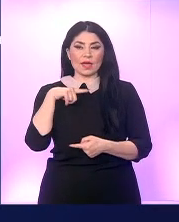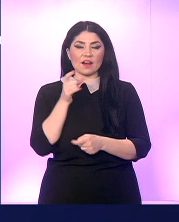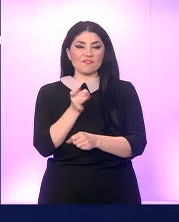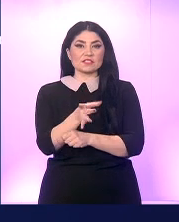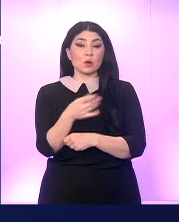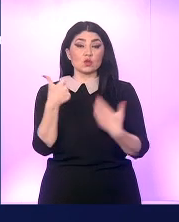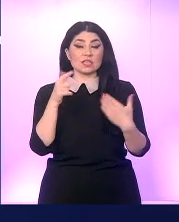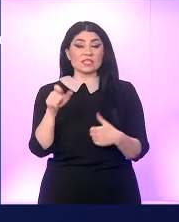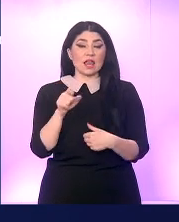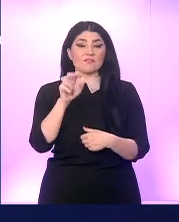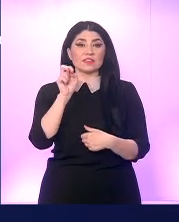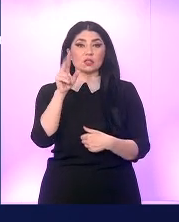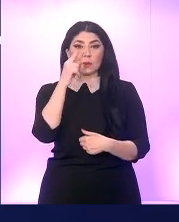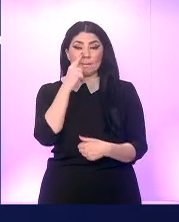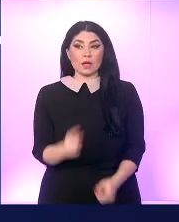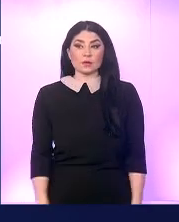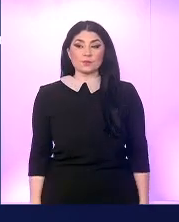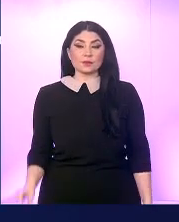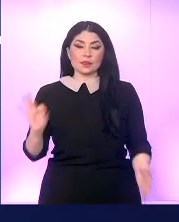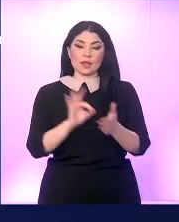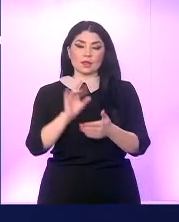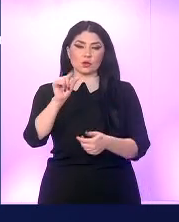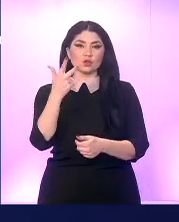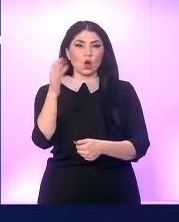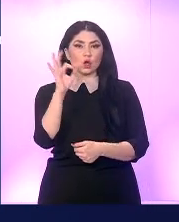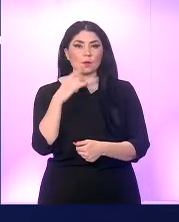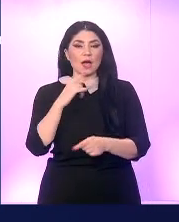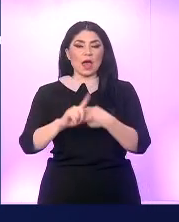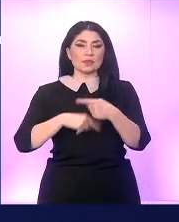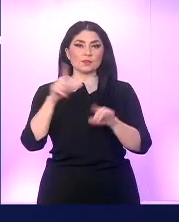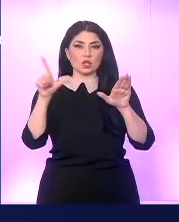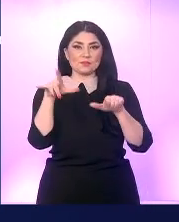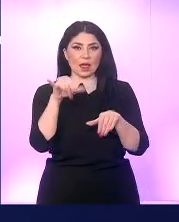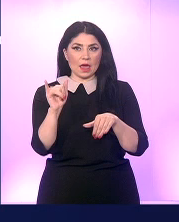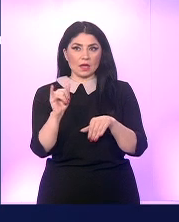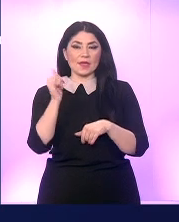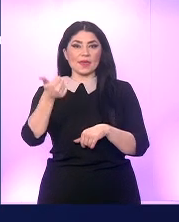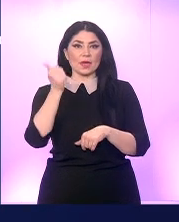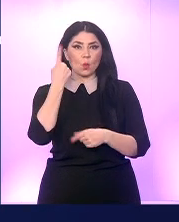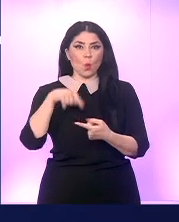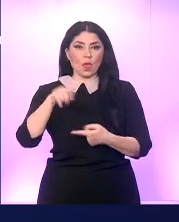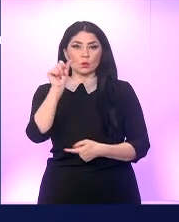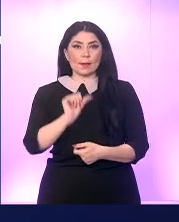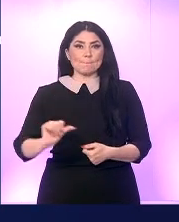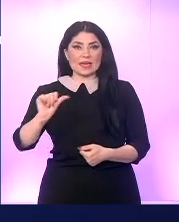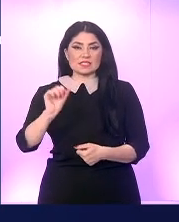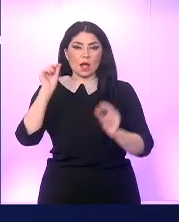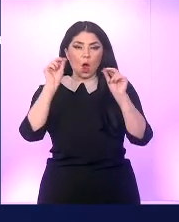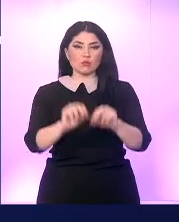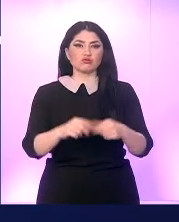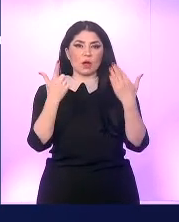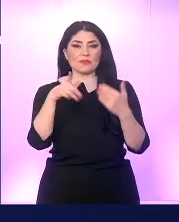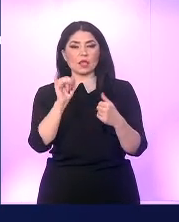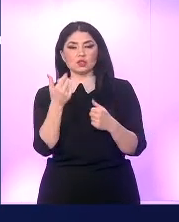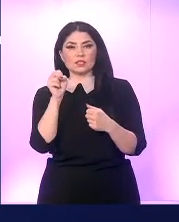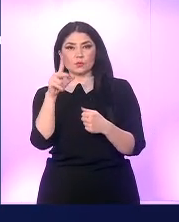vindea cu 6 lei și 13 bani. Pe 23 octombrie trecea de pragul de 7 lei, pentru ca ieri un litru de benzină să se vândă cu 7 lei